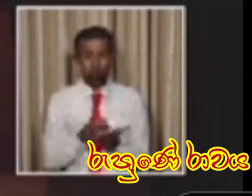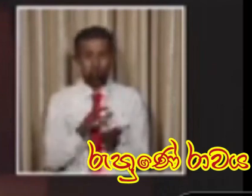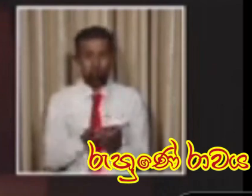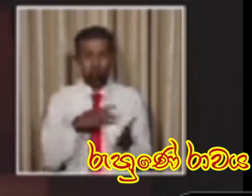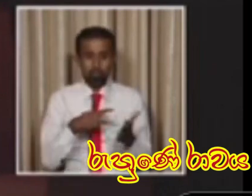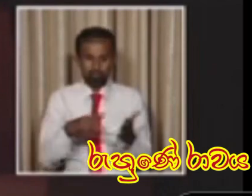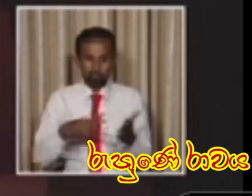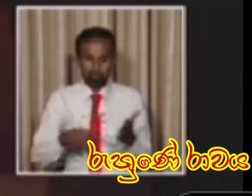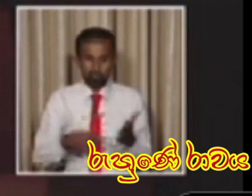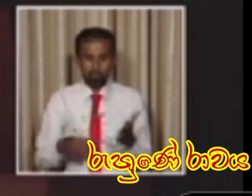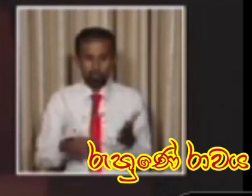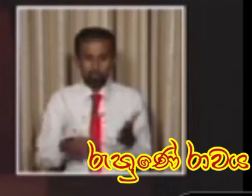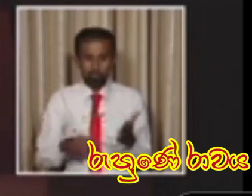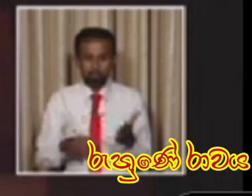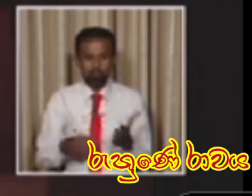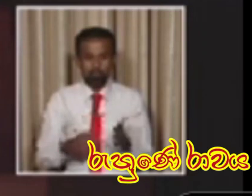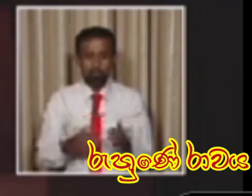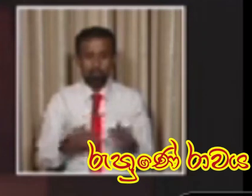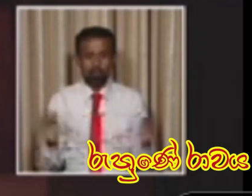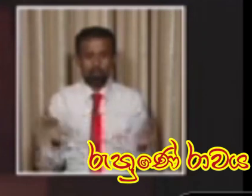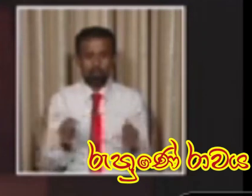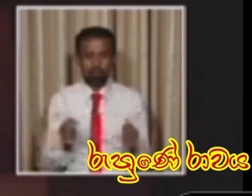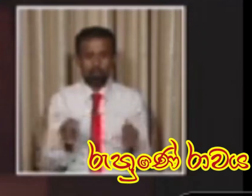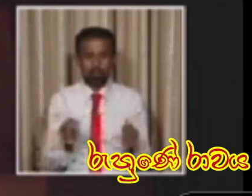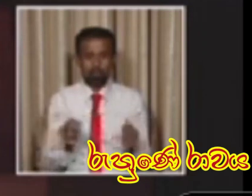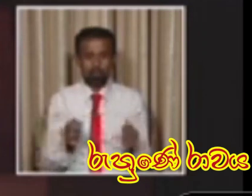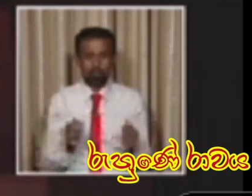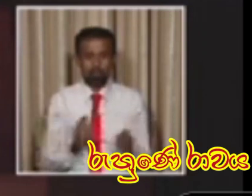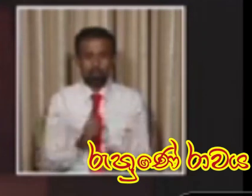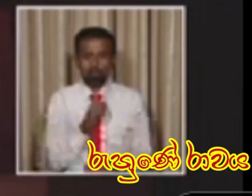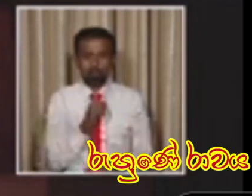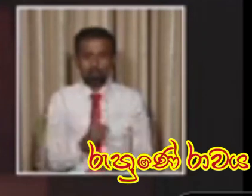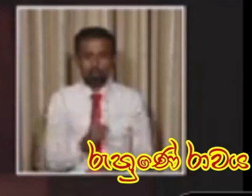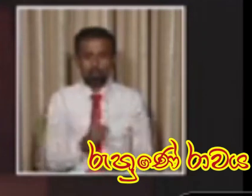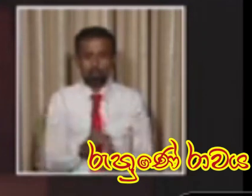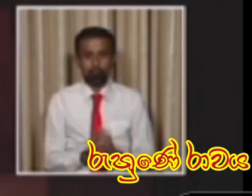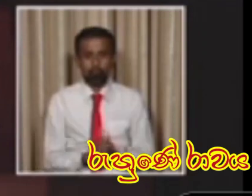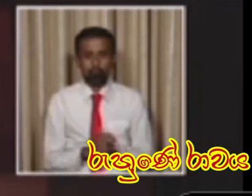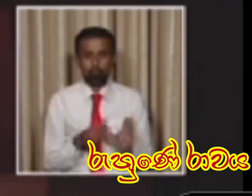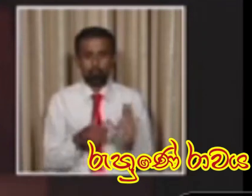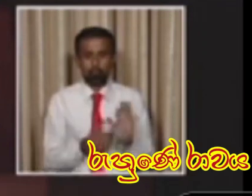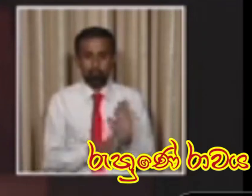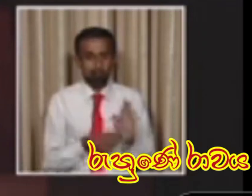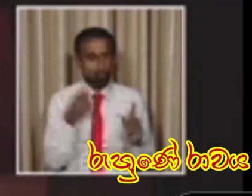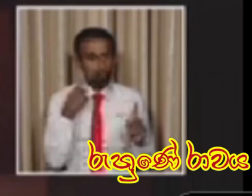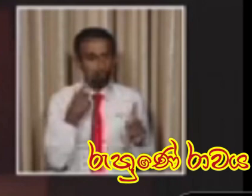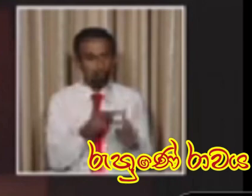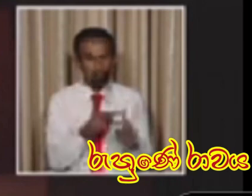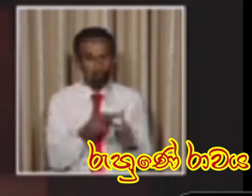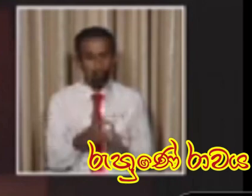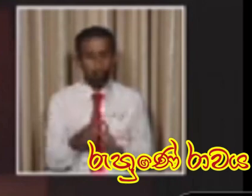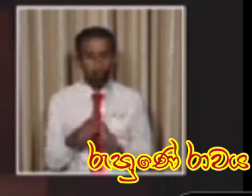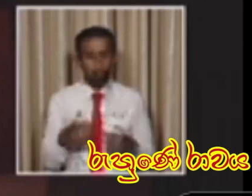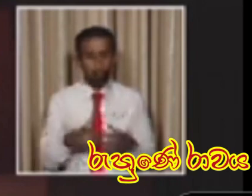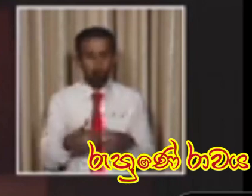කියවීමෙන් සමස්තයක් හැටියට ගත් කල මේ පනත පිළිබඳව බරපතල